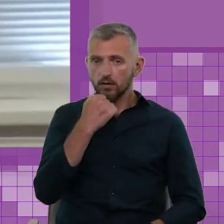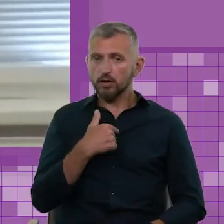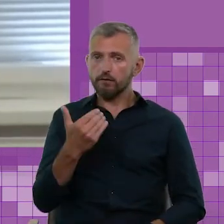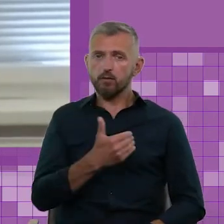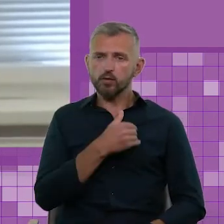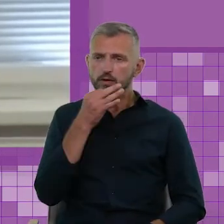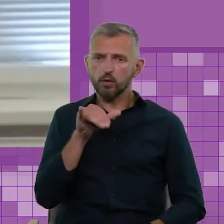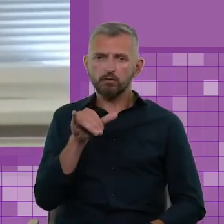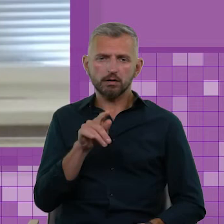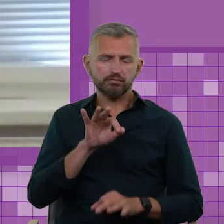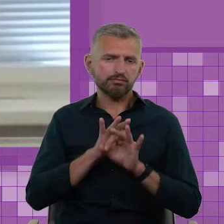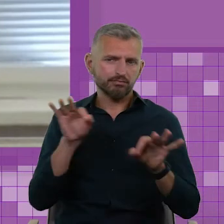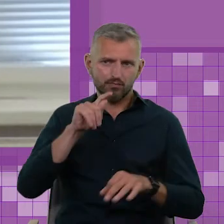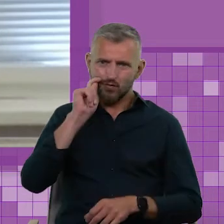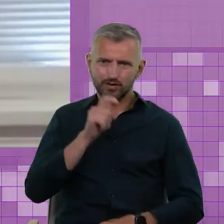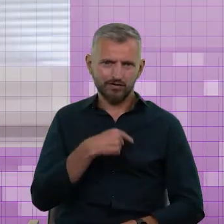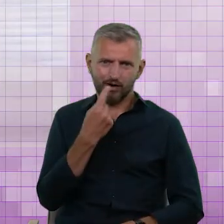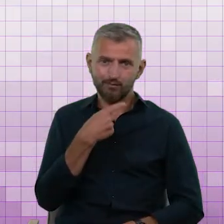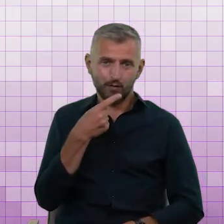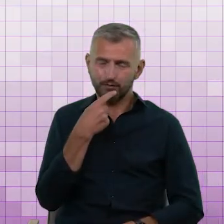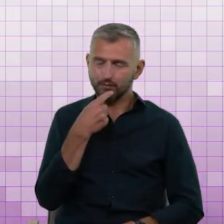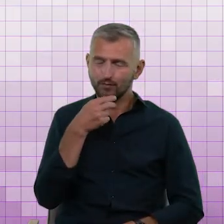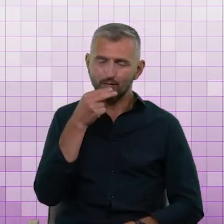у вас чудова українська мова.